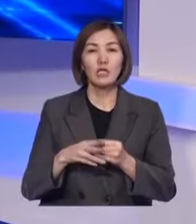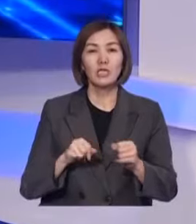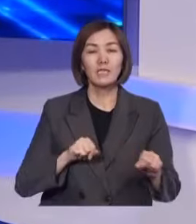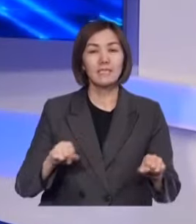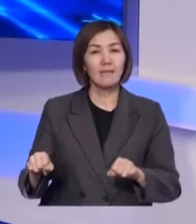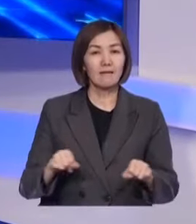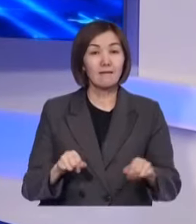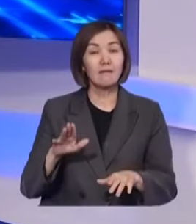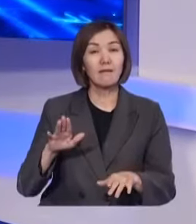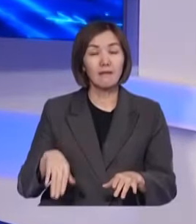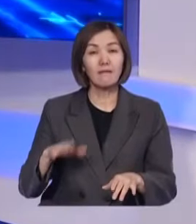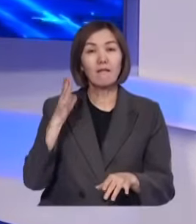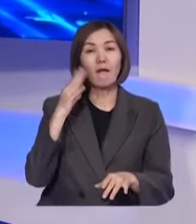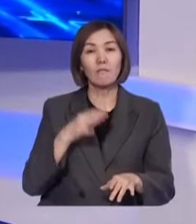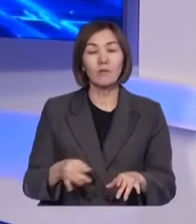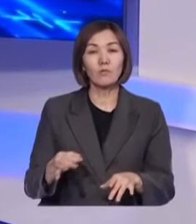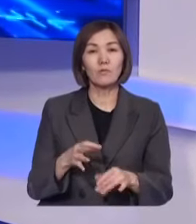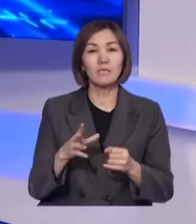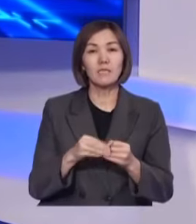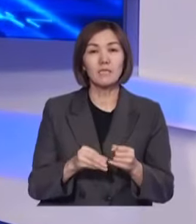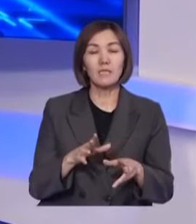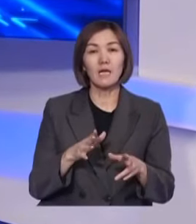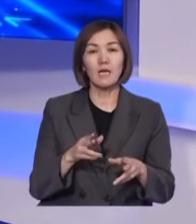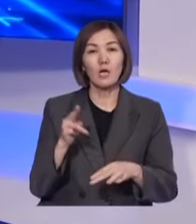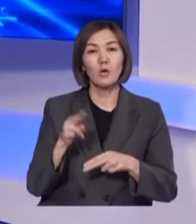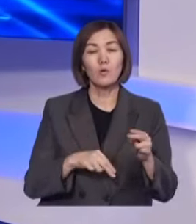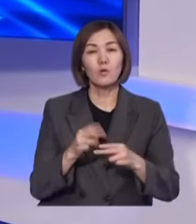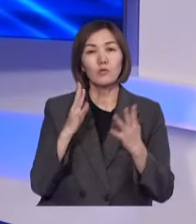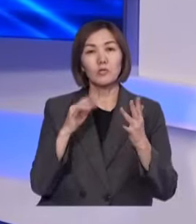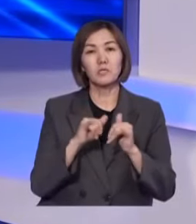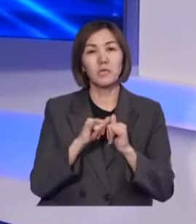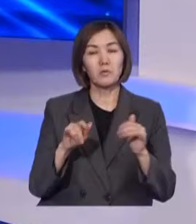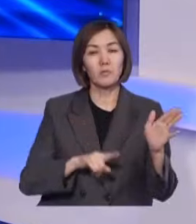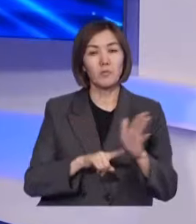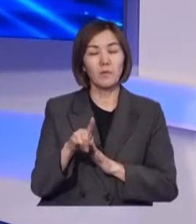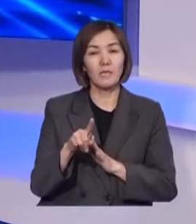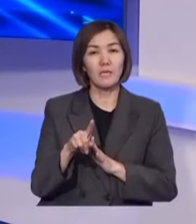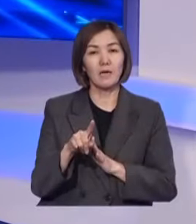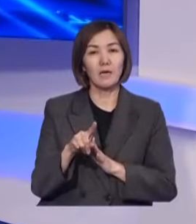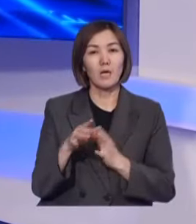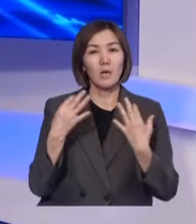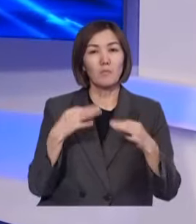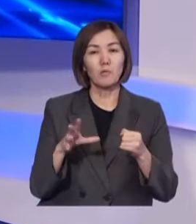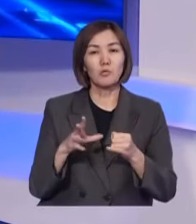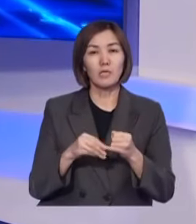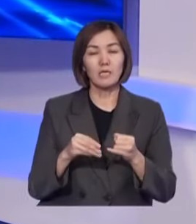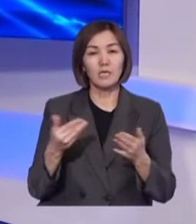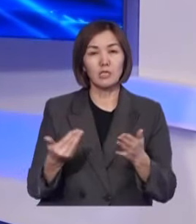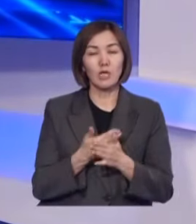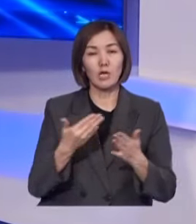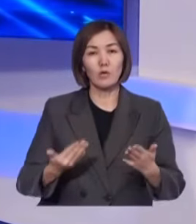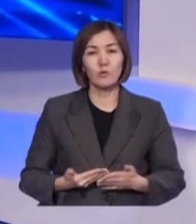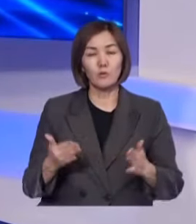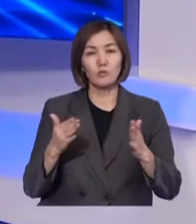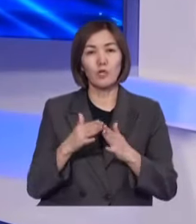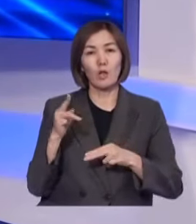Жер сілкінісінен кейін Алматы облысы аумағына көз тіккен құрылысшылардың саны көбейді. Олар өңірдегі бос жерлерге жаңа тұрғын үйлер салуға